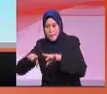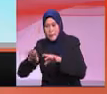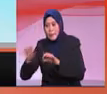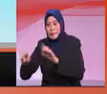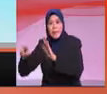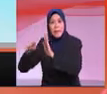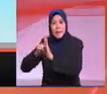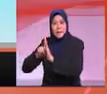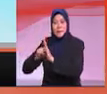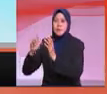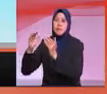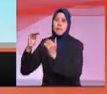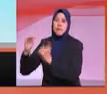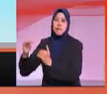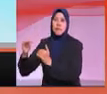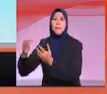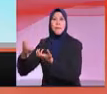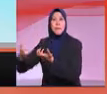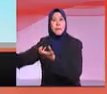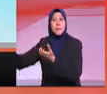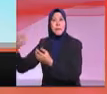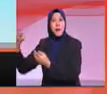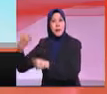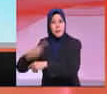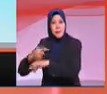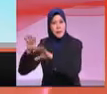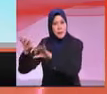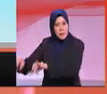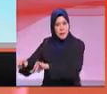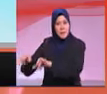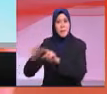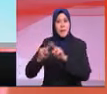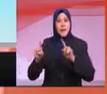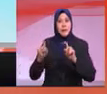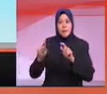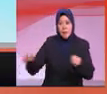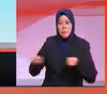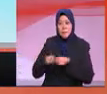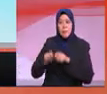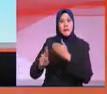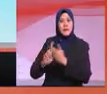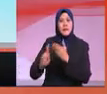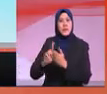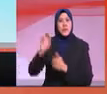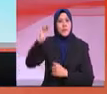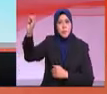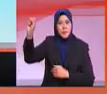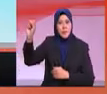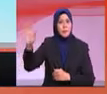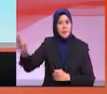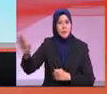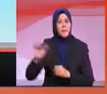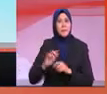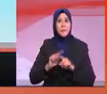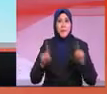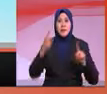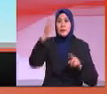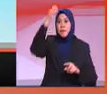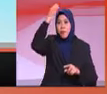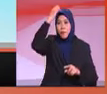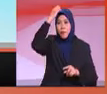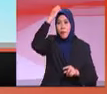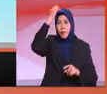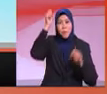kita kuarantinkan ke 14 hari. Tapi itu yang tempat yang berisiko, iaitu negeri Sabah. Tapi di negeri